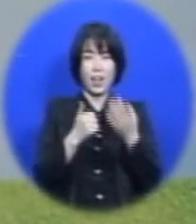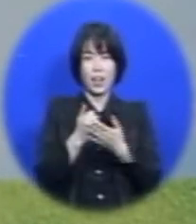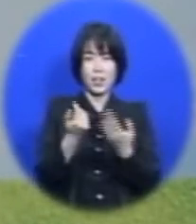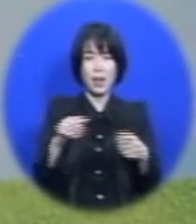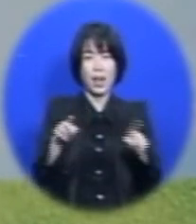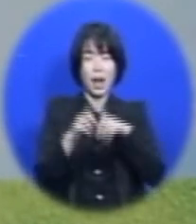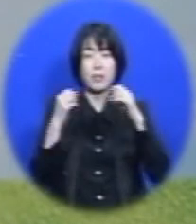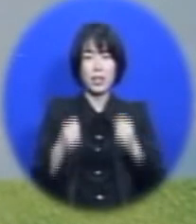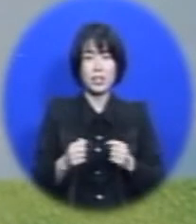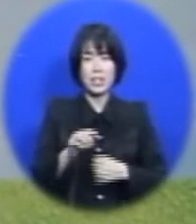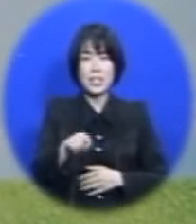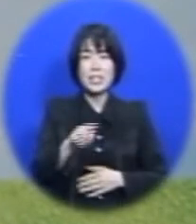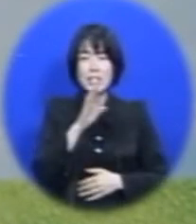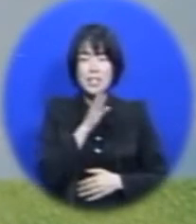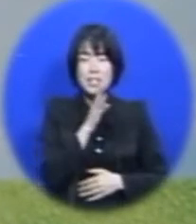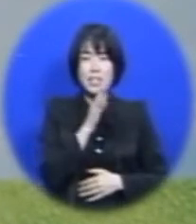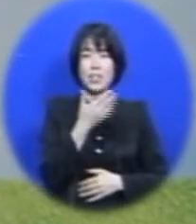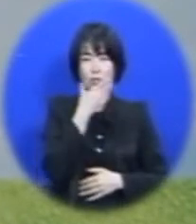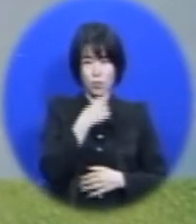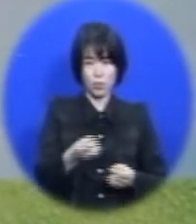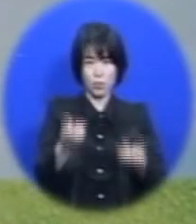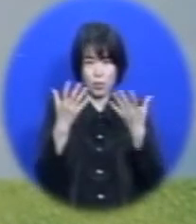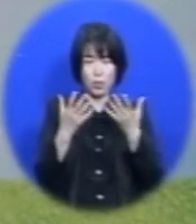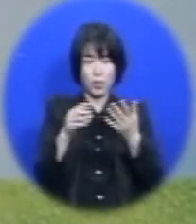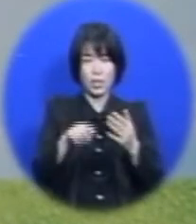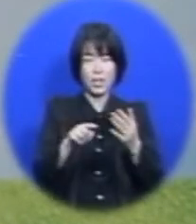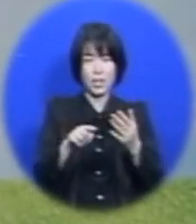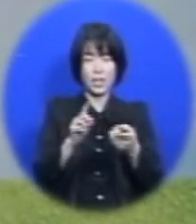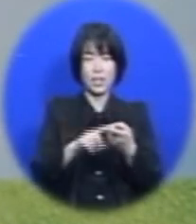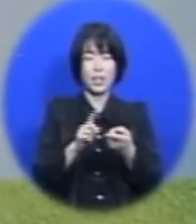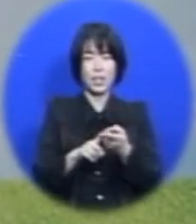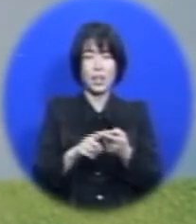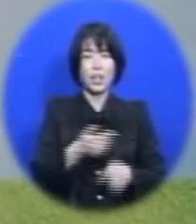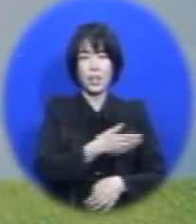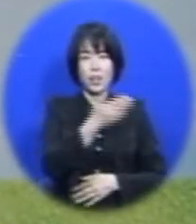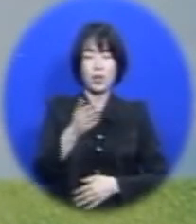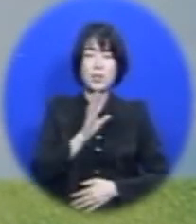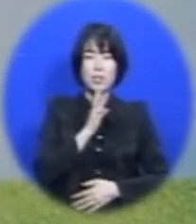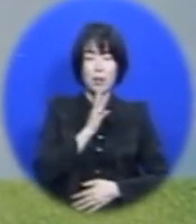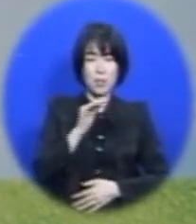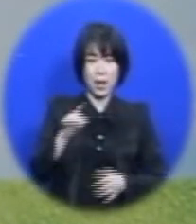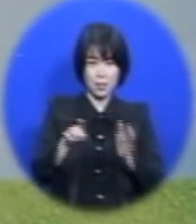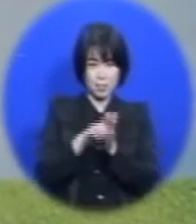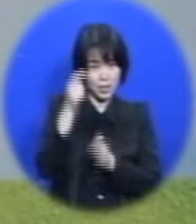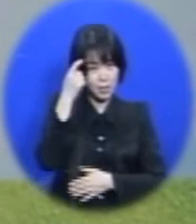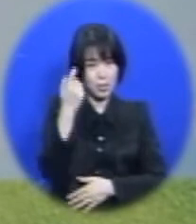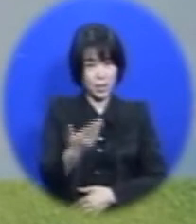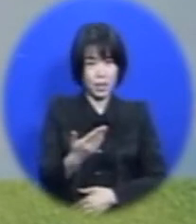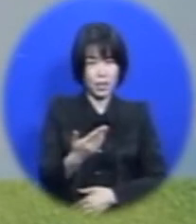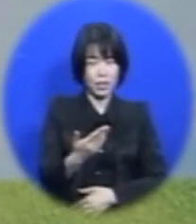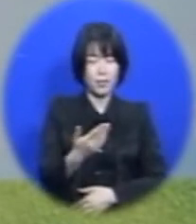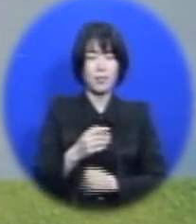것이 그게 진짜 축복이지. 이렇게 여러분이 정말 믿으시나요?